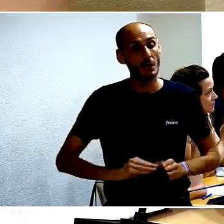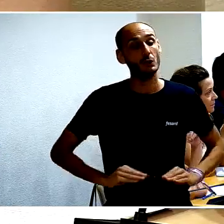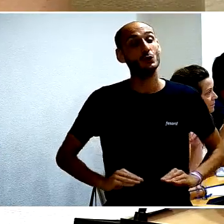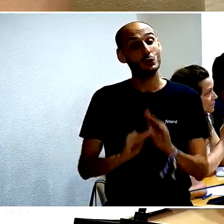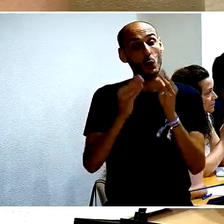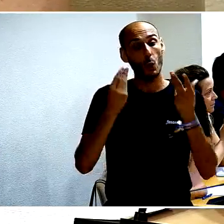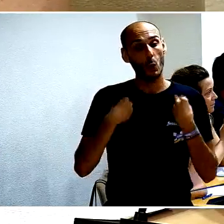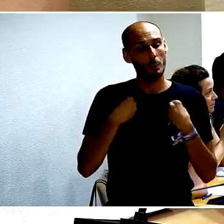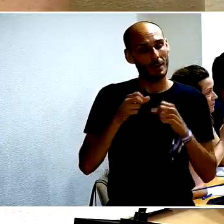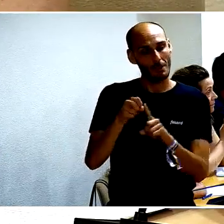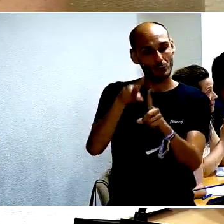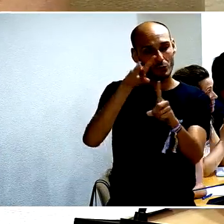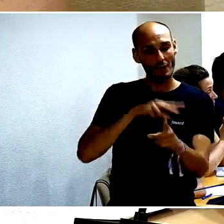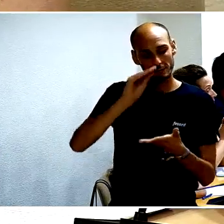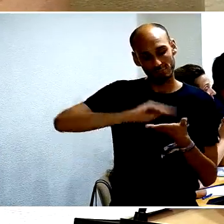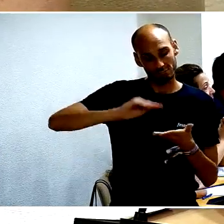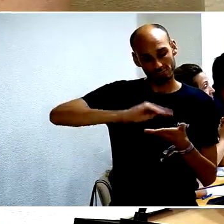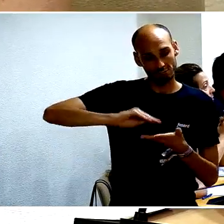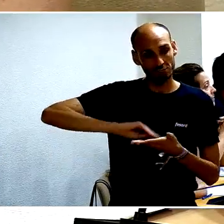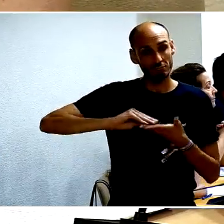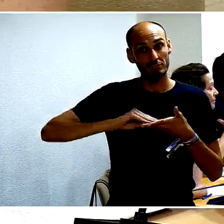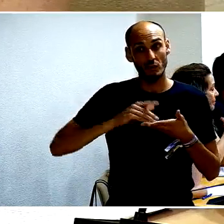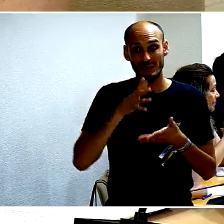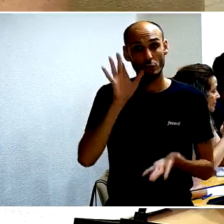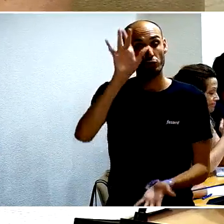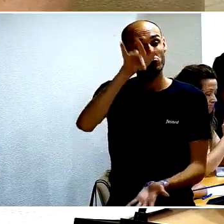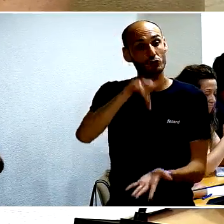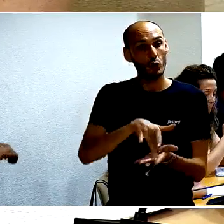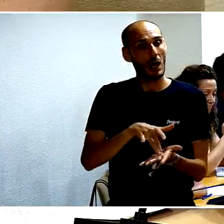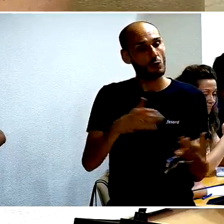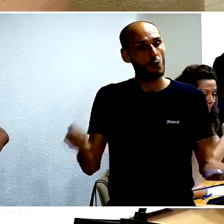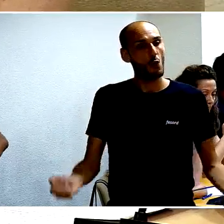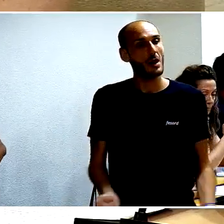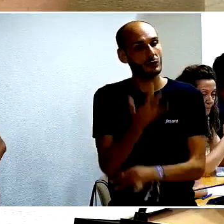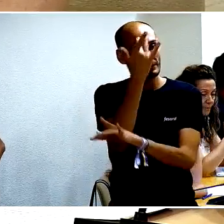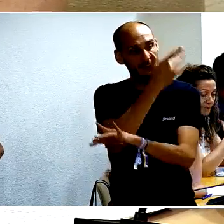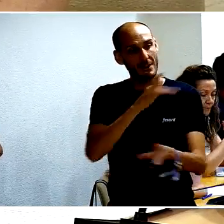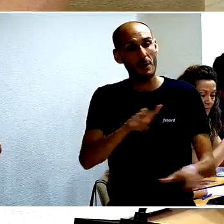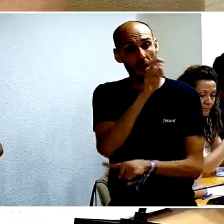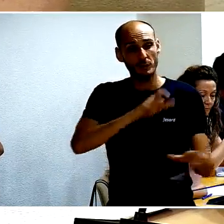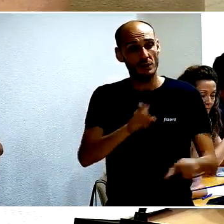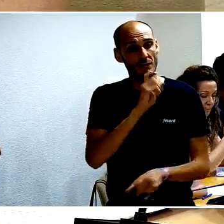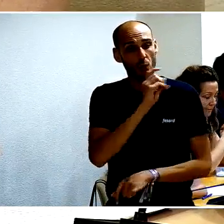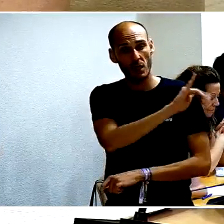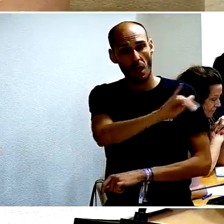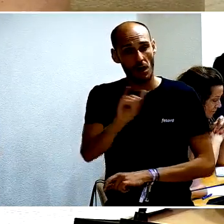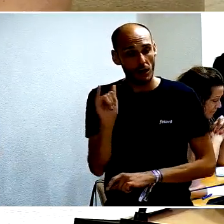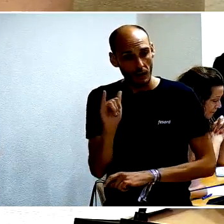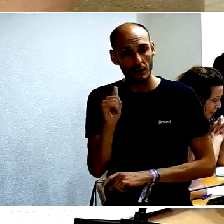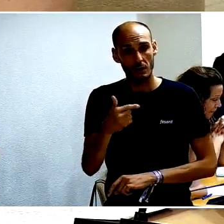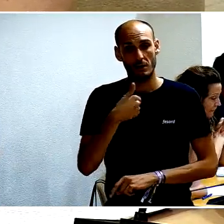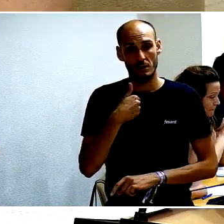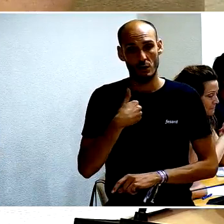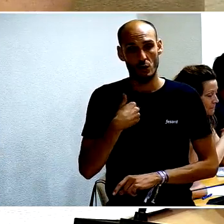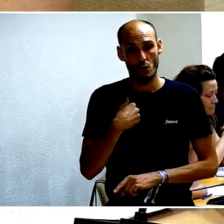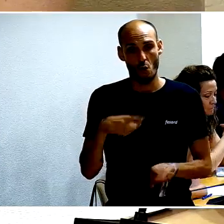la veu. Així és que va ser un acte de sensibilització cap a les persones que tenen dificultats i jo, igual que hem fet en altres